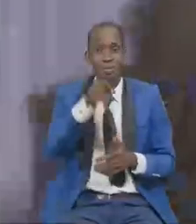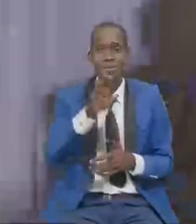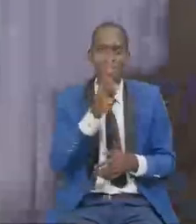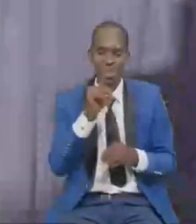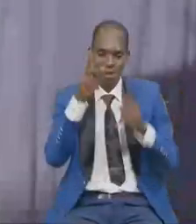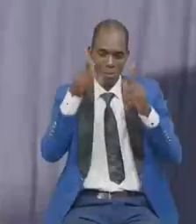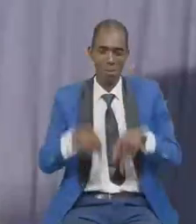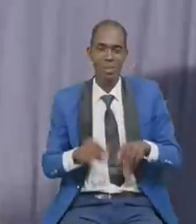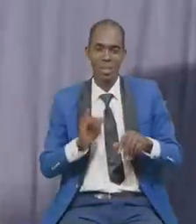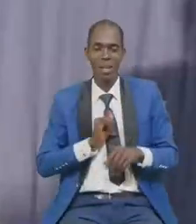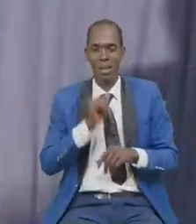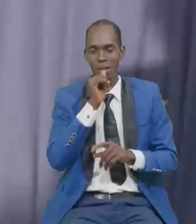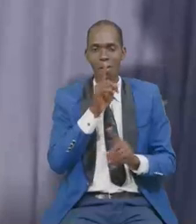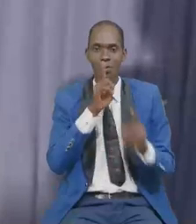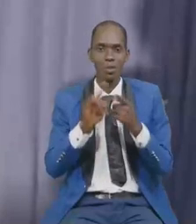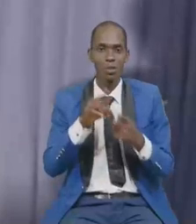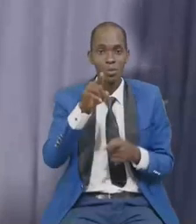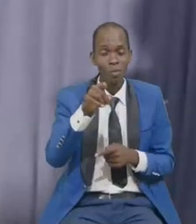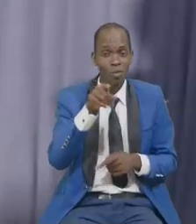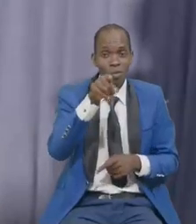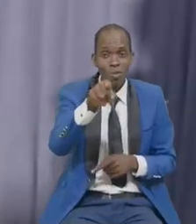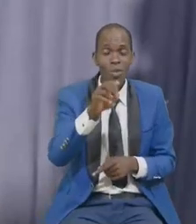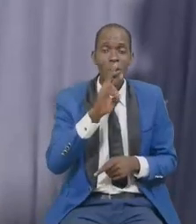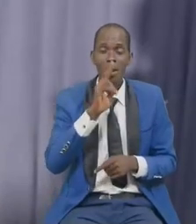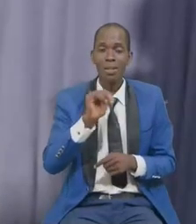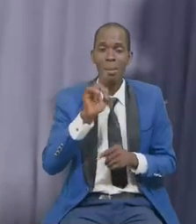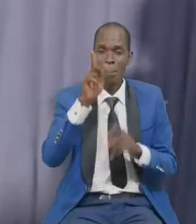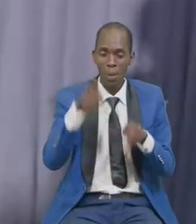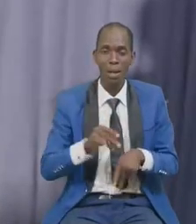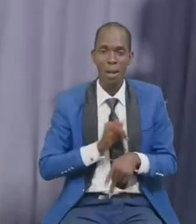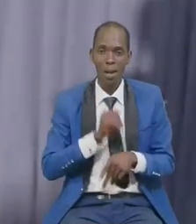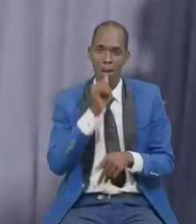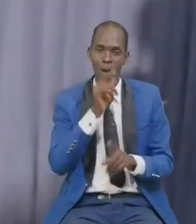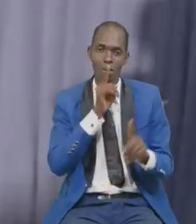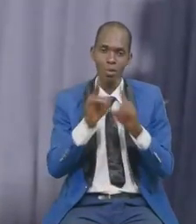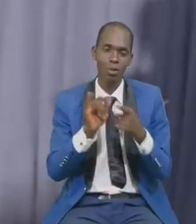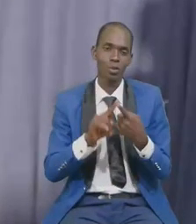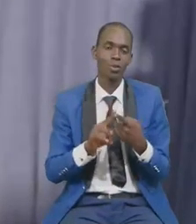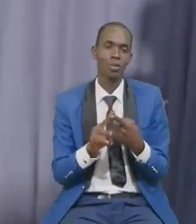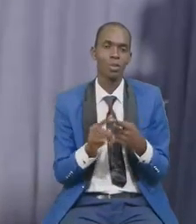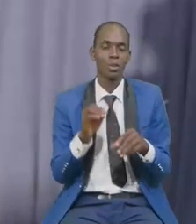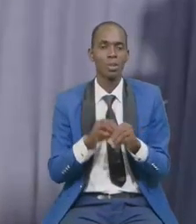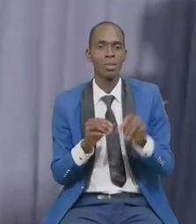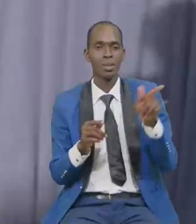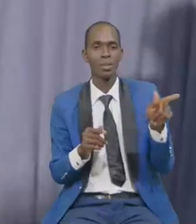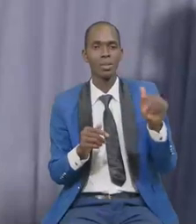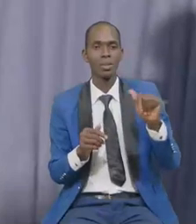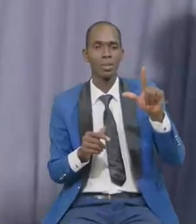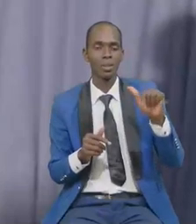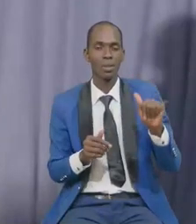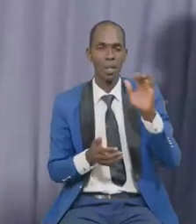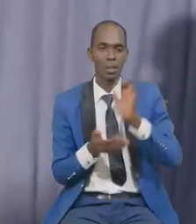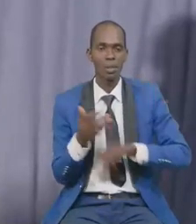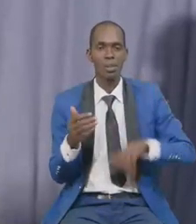là-bas. J'ai dit, c'est de toi que je parle là-bas. En Galates chapitre 3, 13. Galates